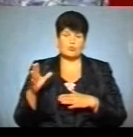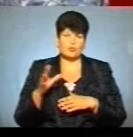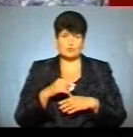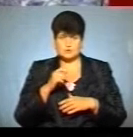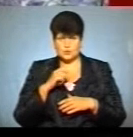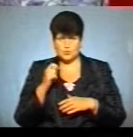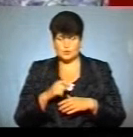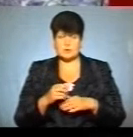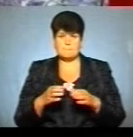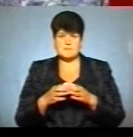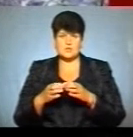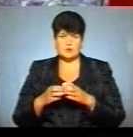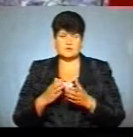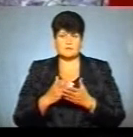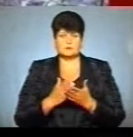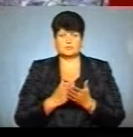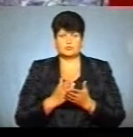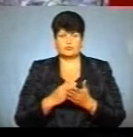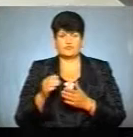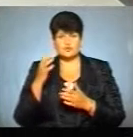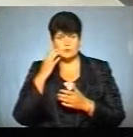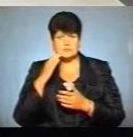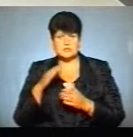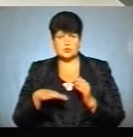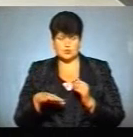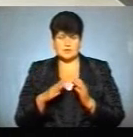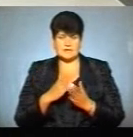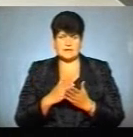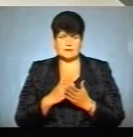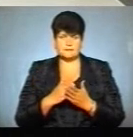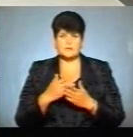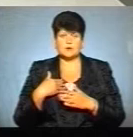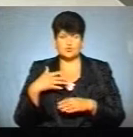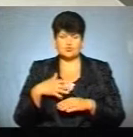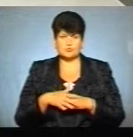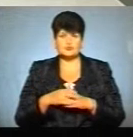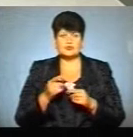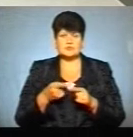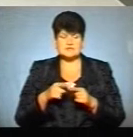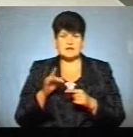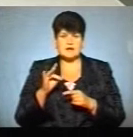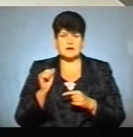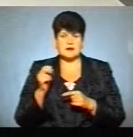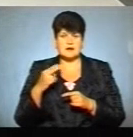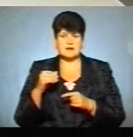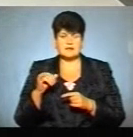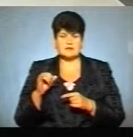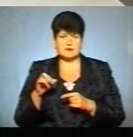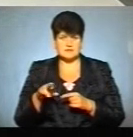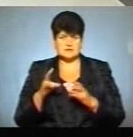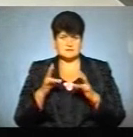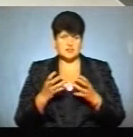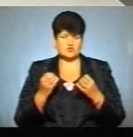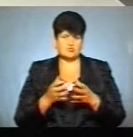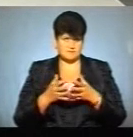і підрозділами, які несуть службу в Чорнобильській зоні, вона є. Ну, ми ж розуміємо, що це ще і радіація, тобто небезпека ще більша.